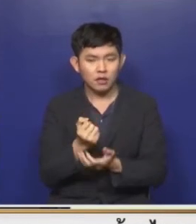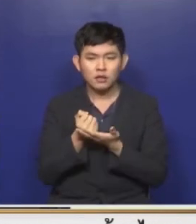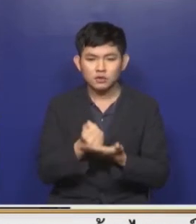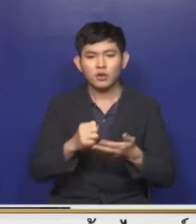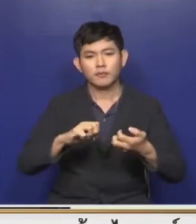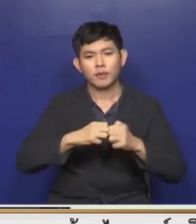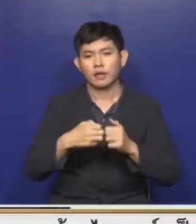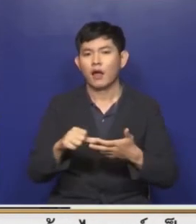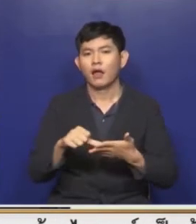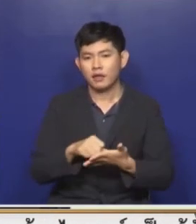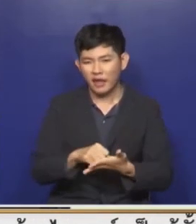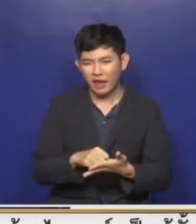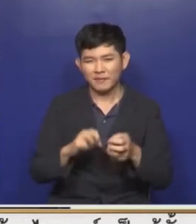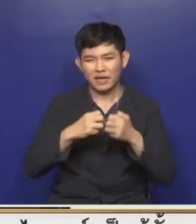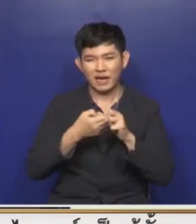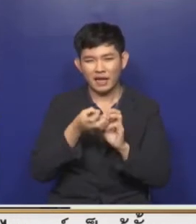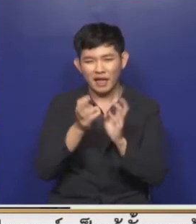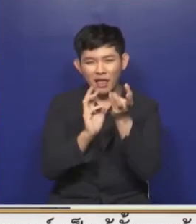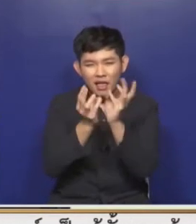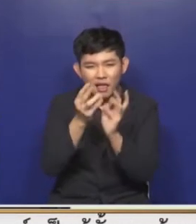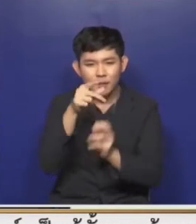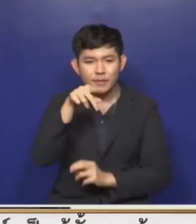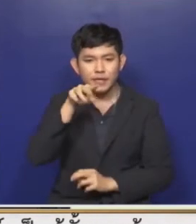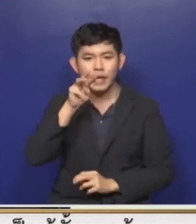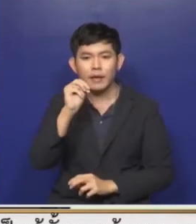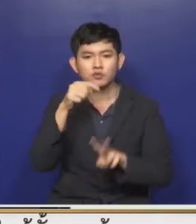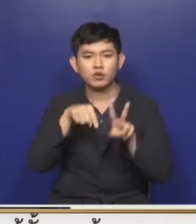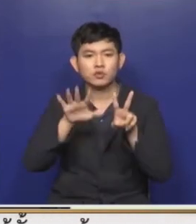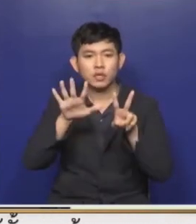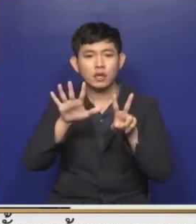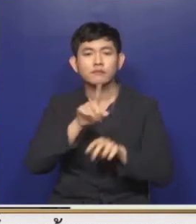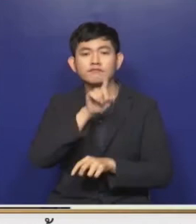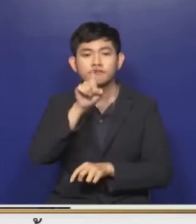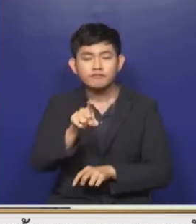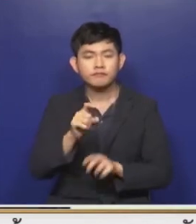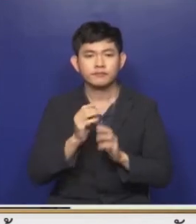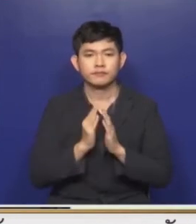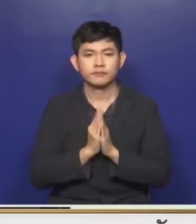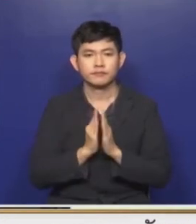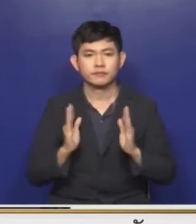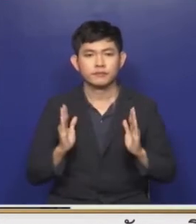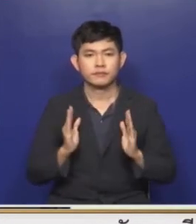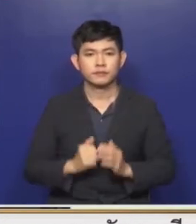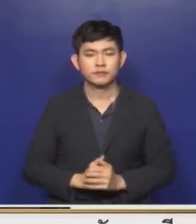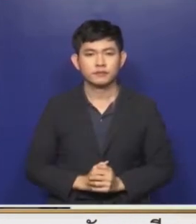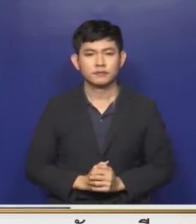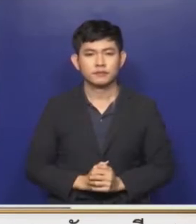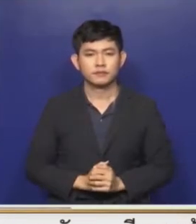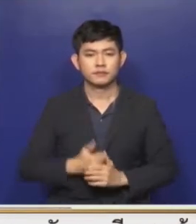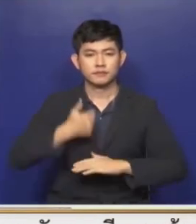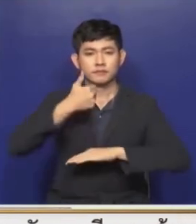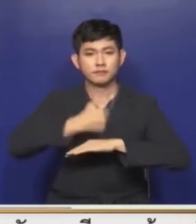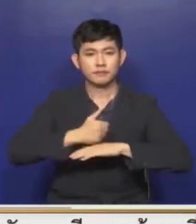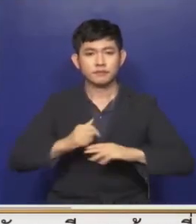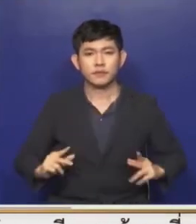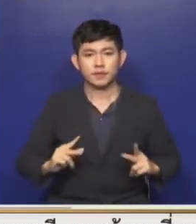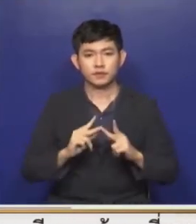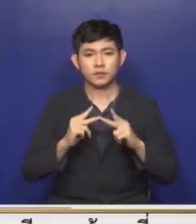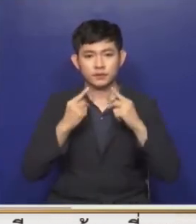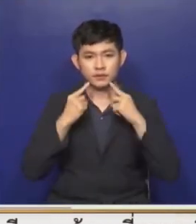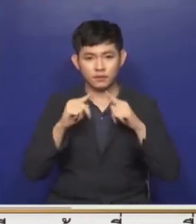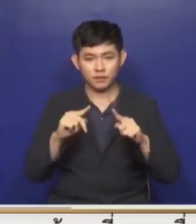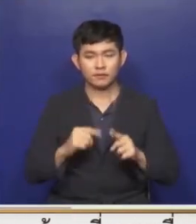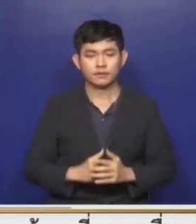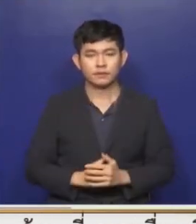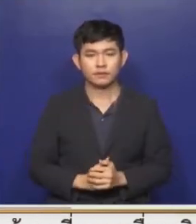แก้ไขปญหาภียม 2.5 หรือไม่อย่างไรขอบคุณครั่ประทันขอเชิญท่านนายนรีครับ